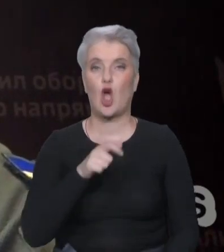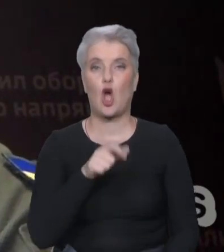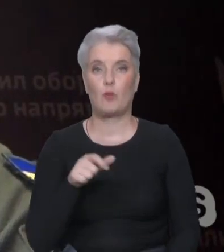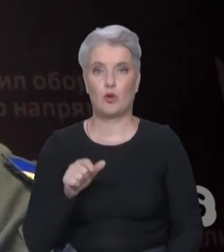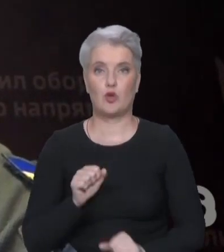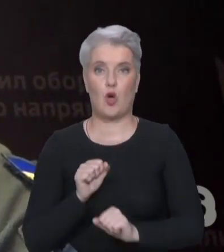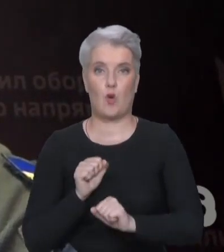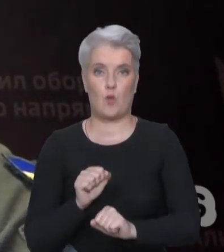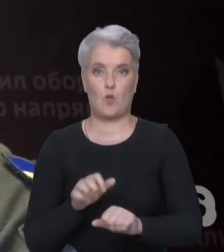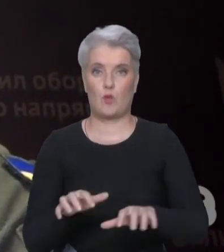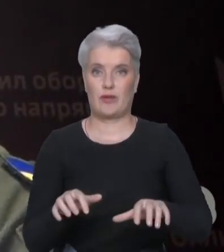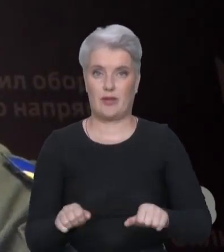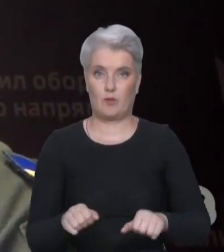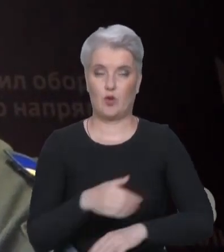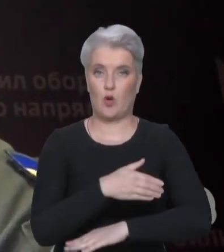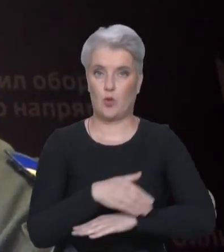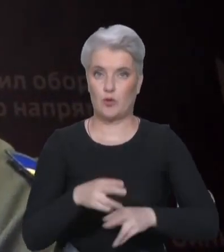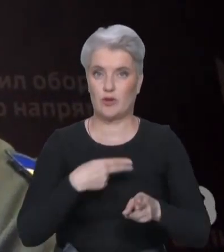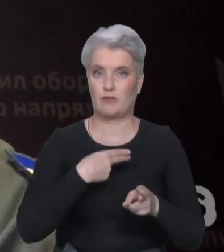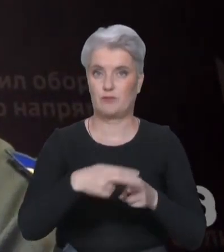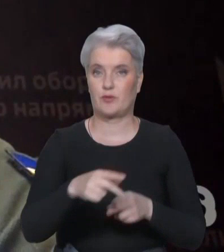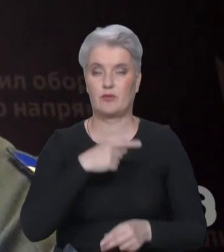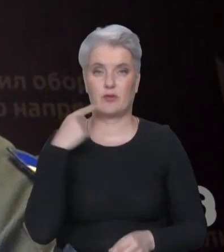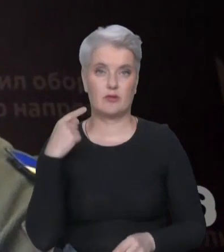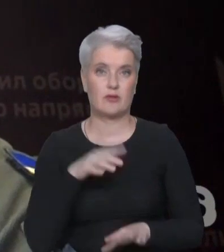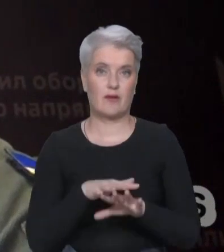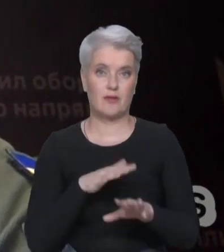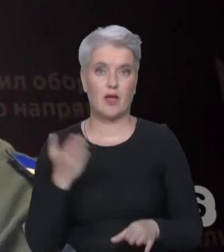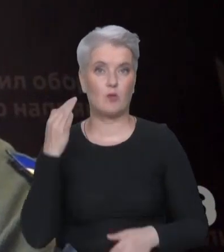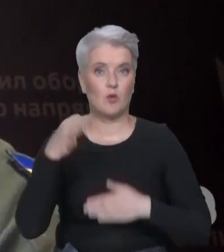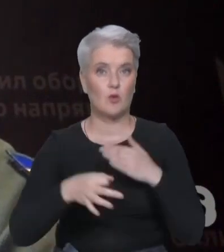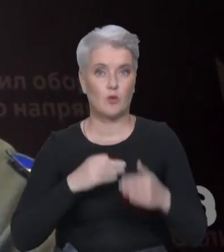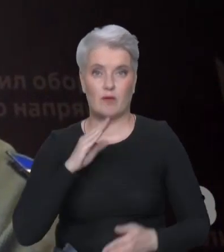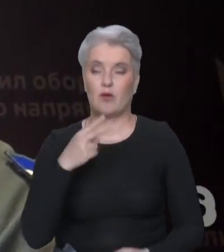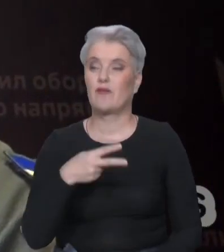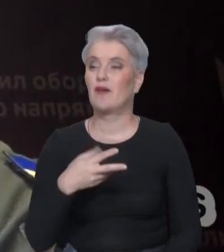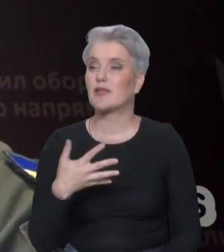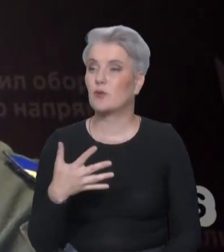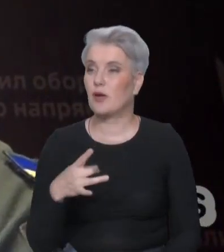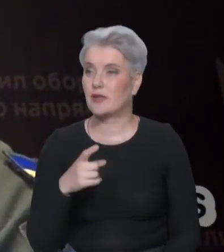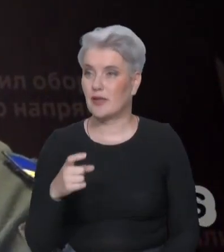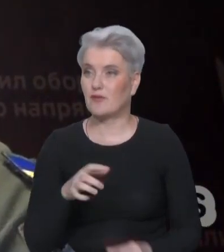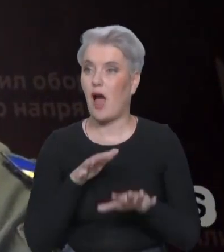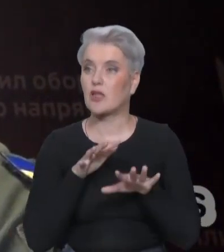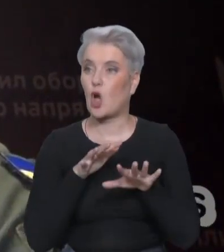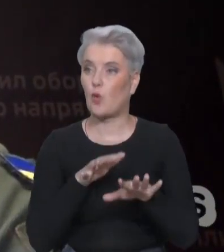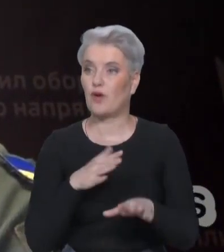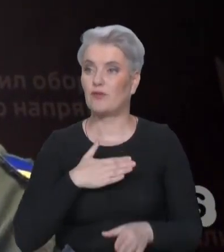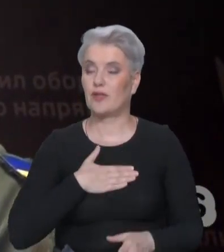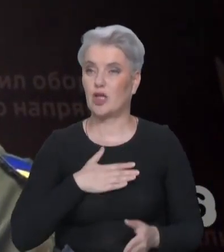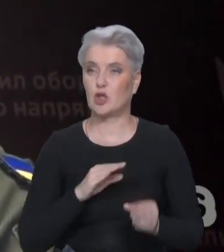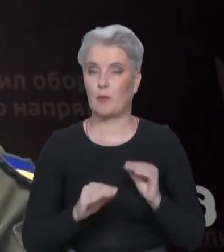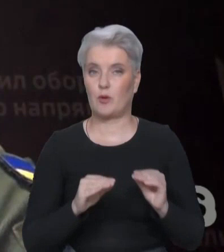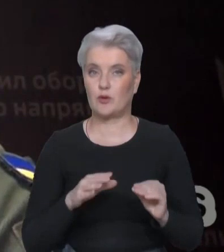відсіч російським окупаційним військам. Протягом минулої доби ворог 25 разів атакував наші позиції. Окрім того, здійснив